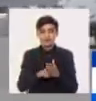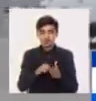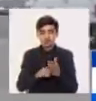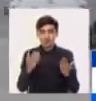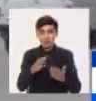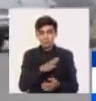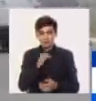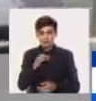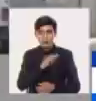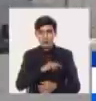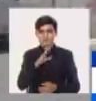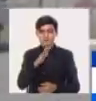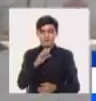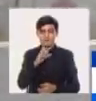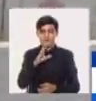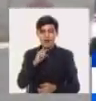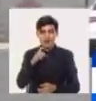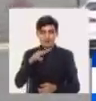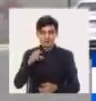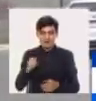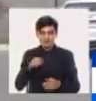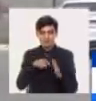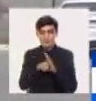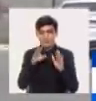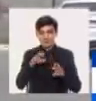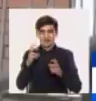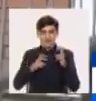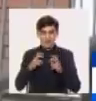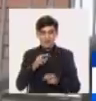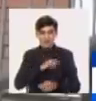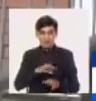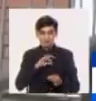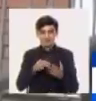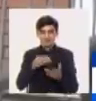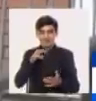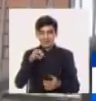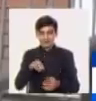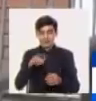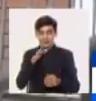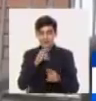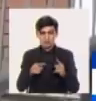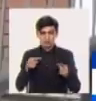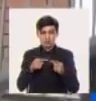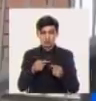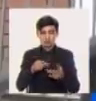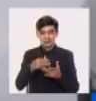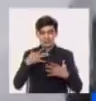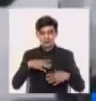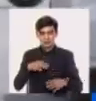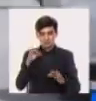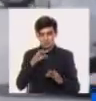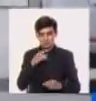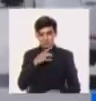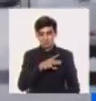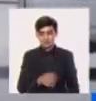өндіріс жұмысшыларының вақталық ауысымға баруына орай тест сынамаларын тапсыруынан деп отыр. Жанат Молдашева, Фархат Тажбаев,